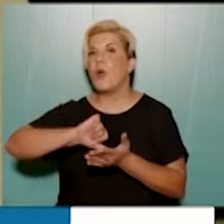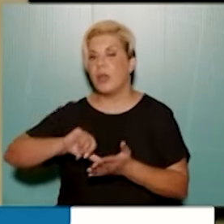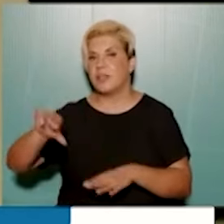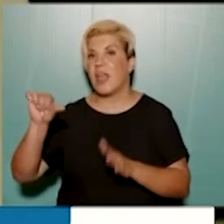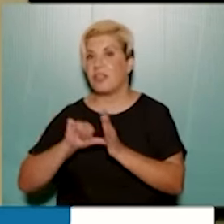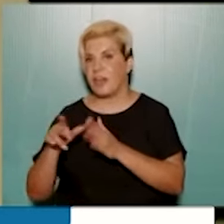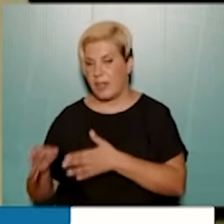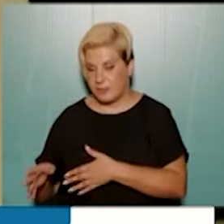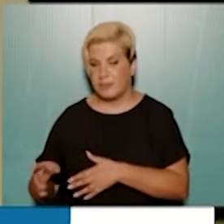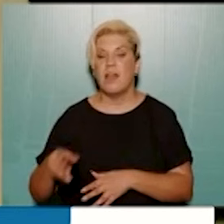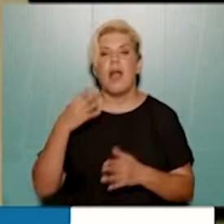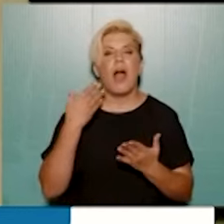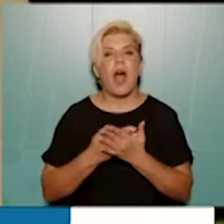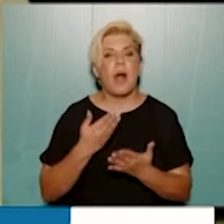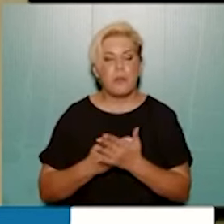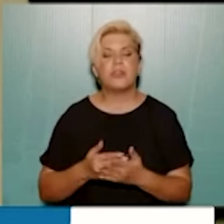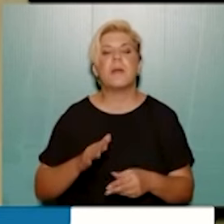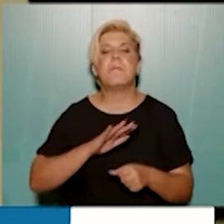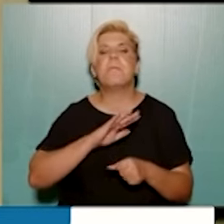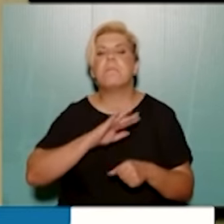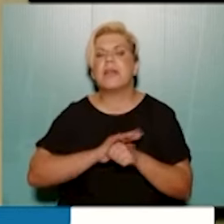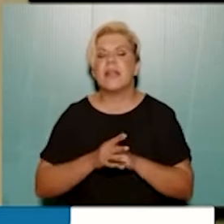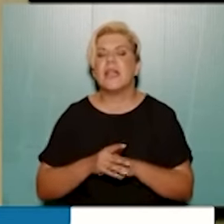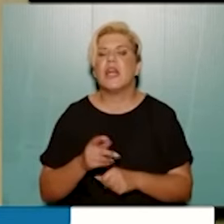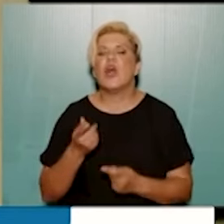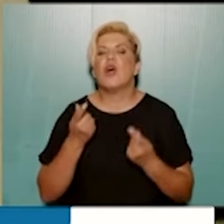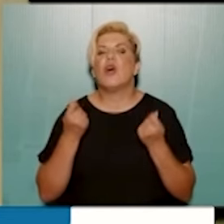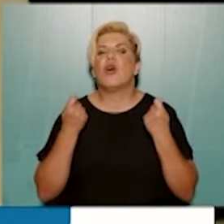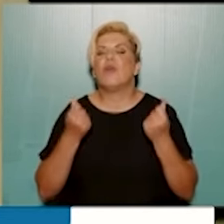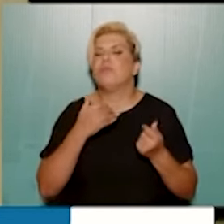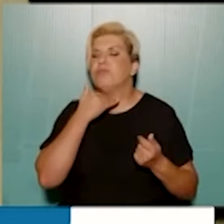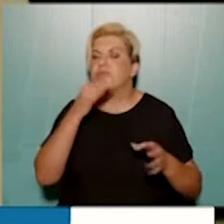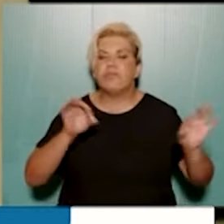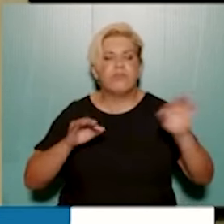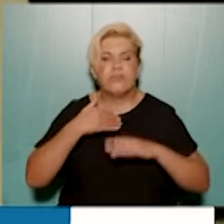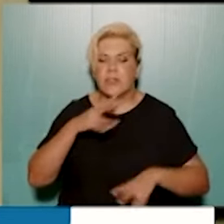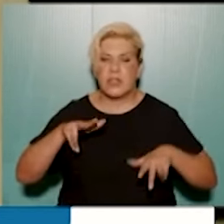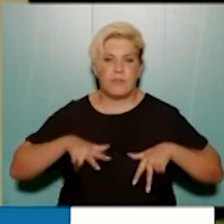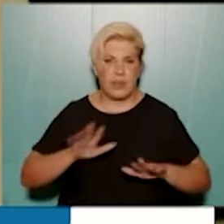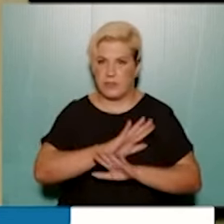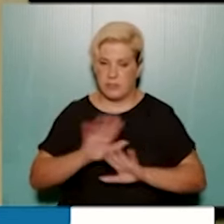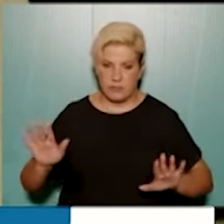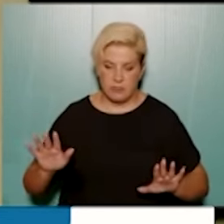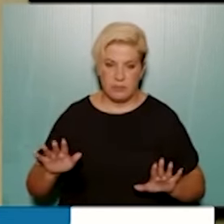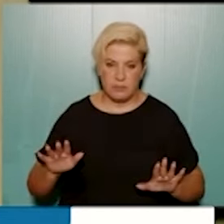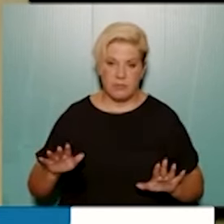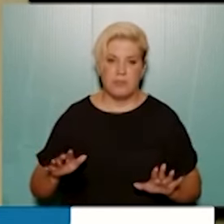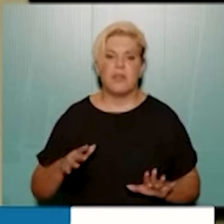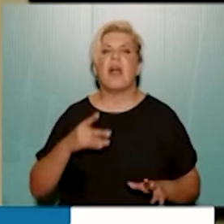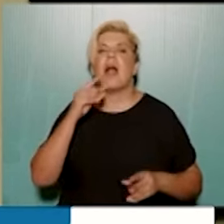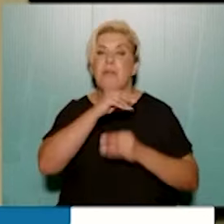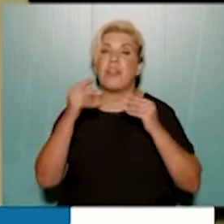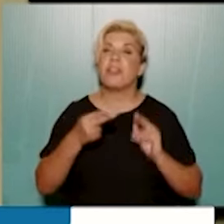Αθήνας, αποδεικνύοντας την πλήρη χρεοκοπία του κυβερνητικού σχεδιασμού που διαφημίστηκε με μεγαλοστομίες και